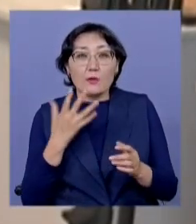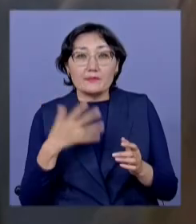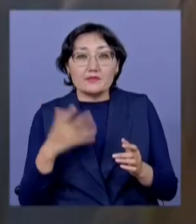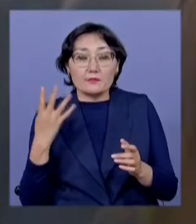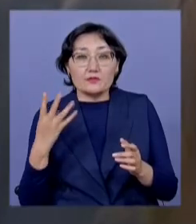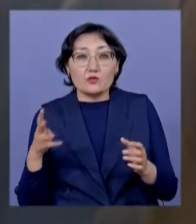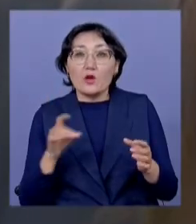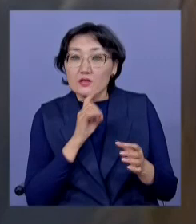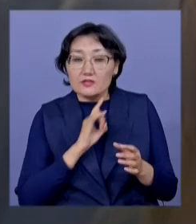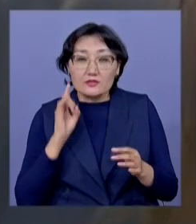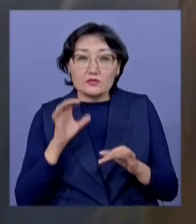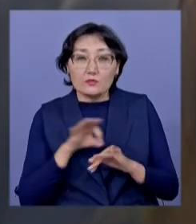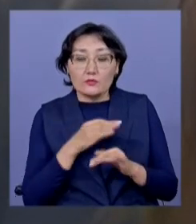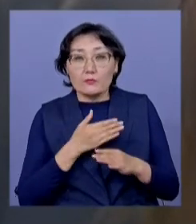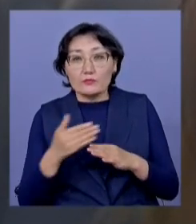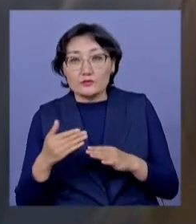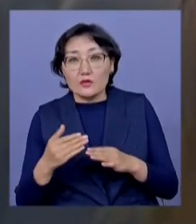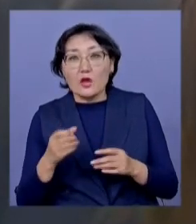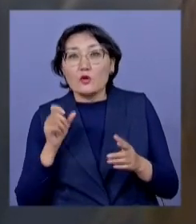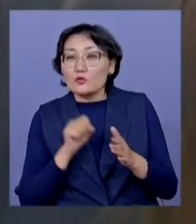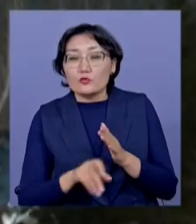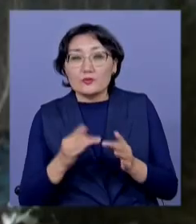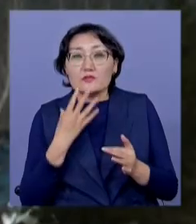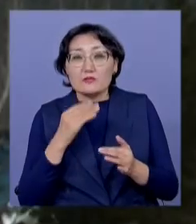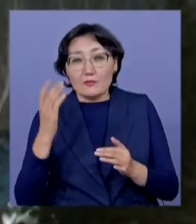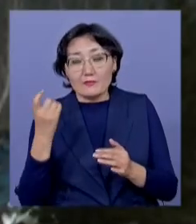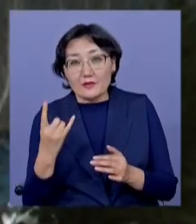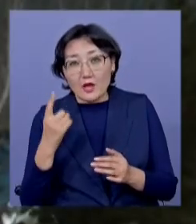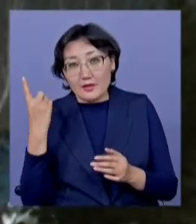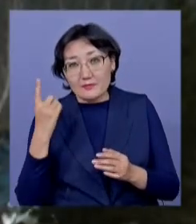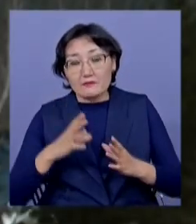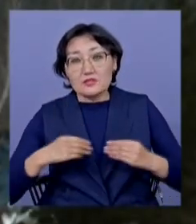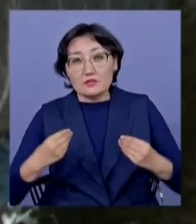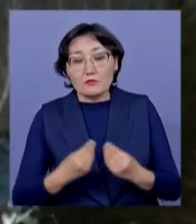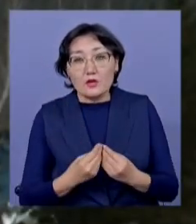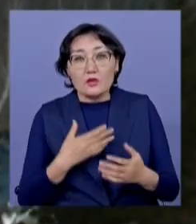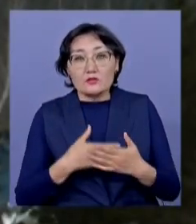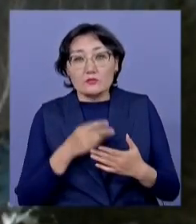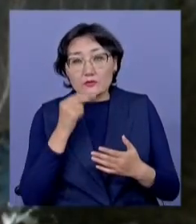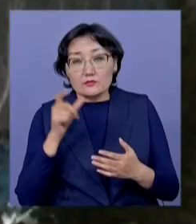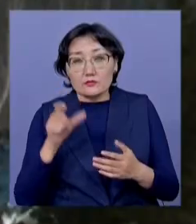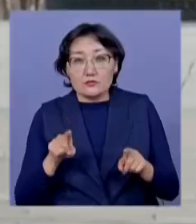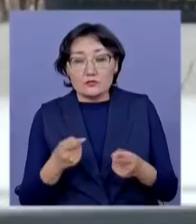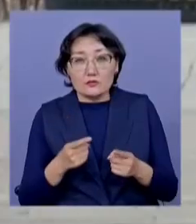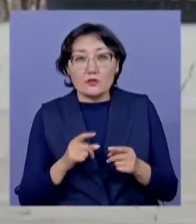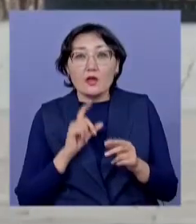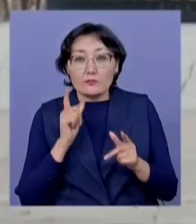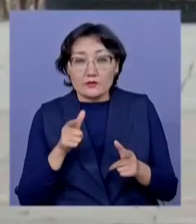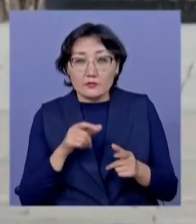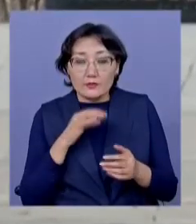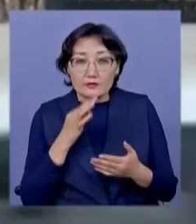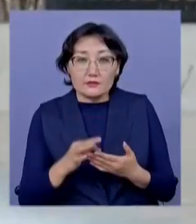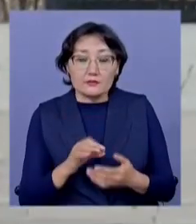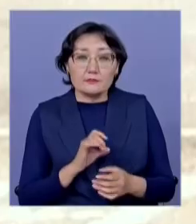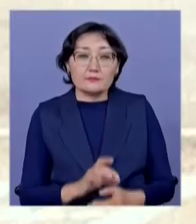55-летнюю сожительницу, а после едва не убил маленького сына от первого брака. Подозреваемый задержан и уже дал признательные